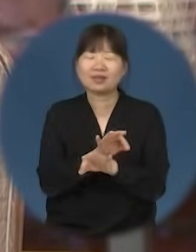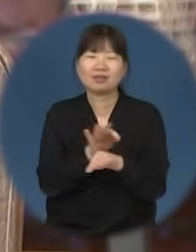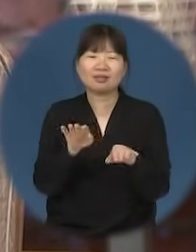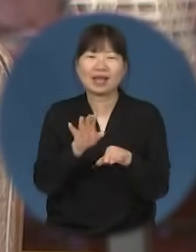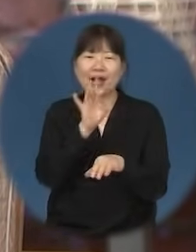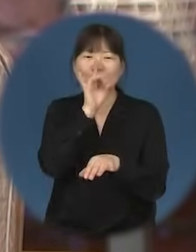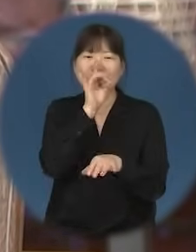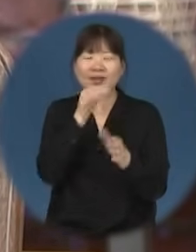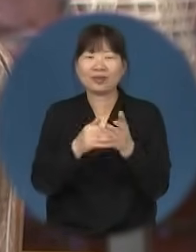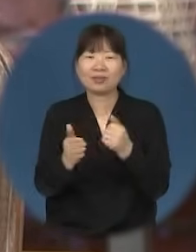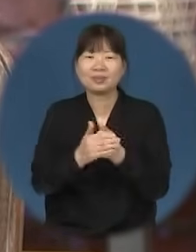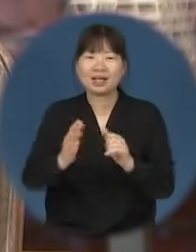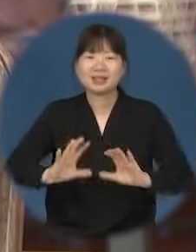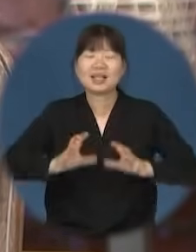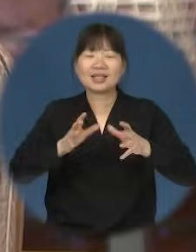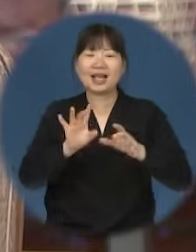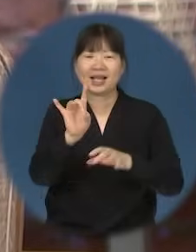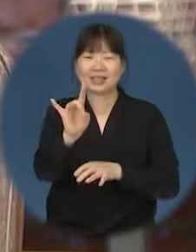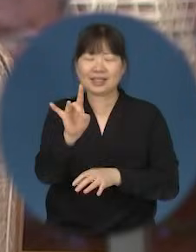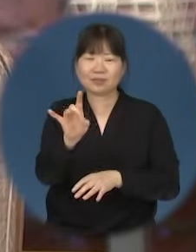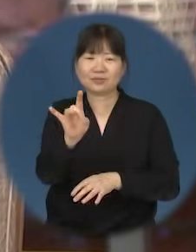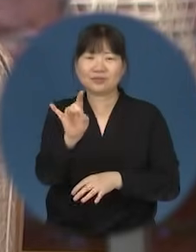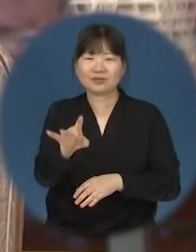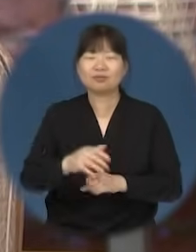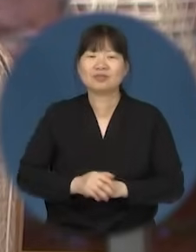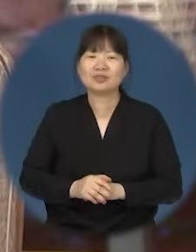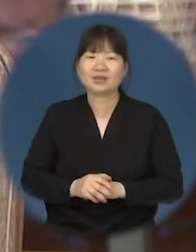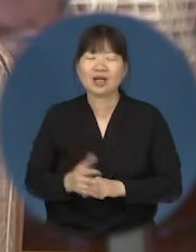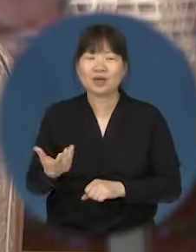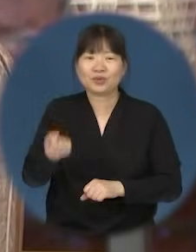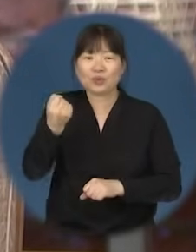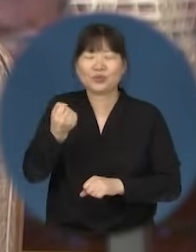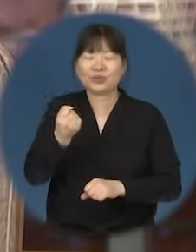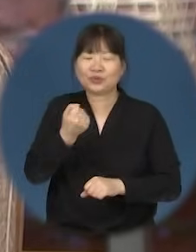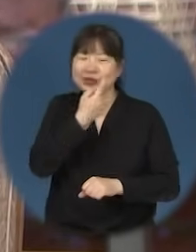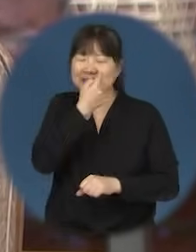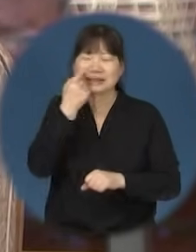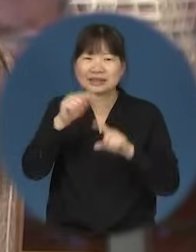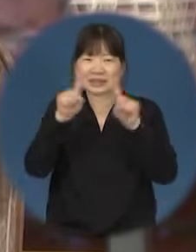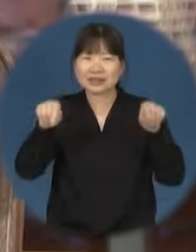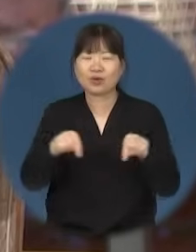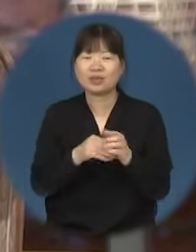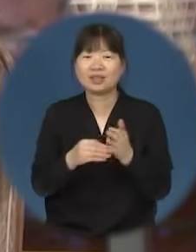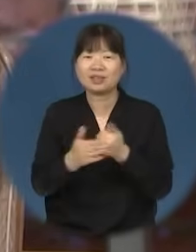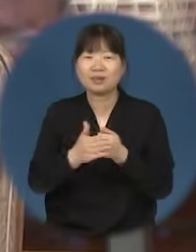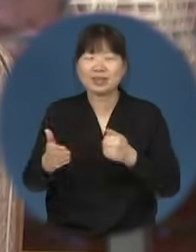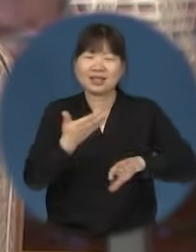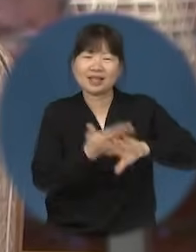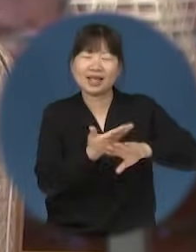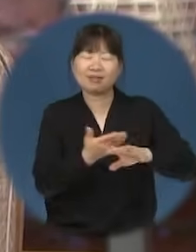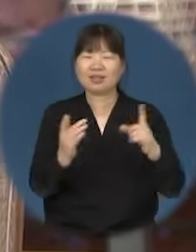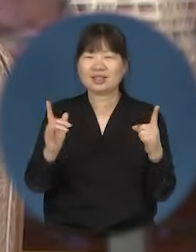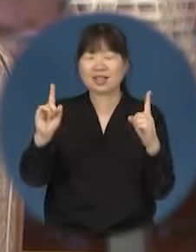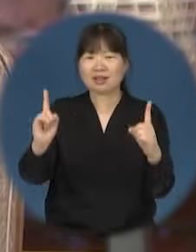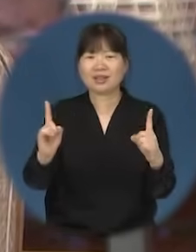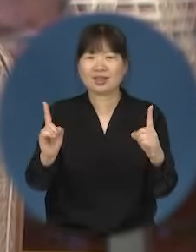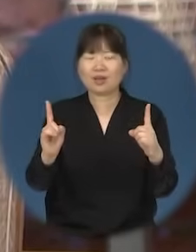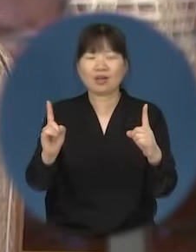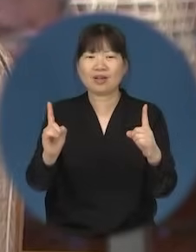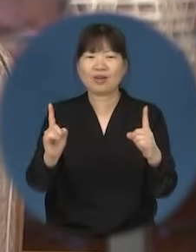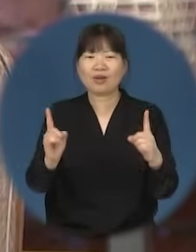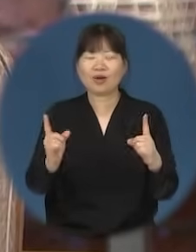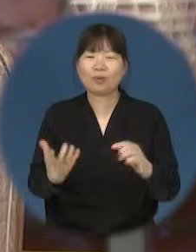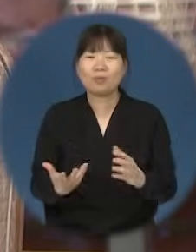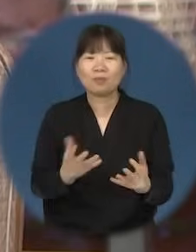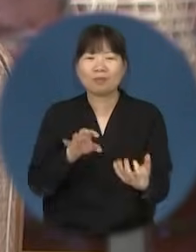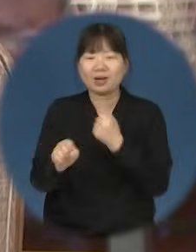이제 이거는 세상에 하나밖에 없는 네. 그러한 소유권 증서기 때문에 네. 다른 거랑 1대1로 바로 교환이